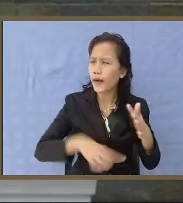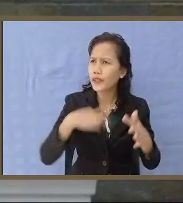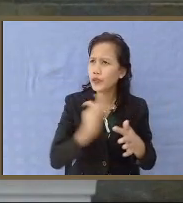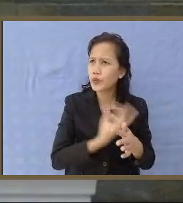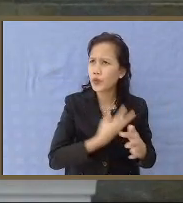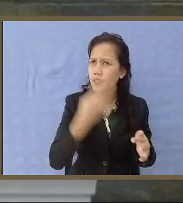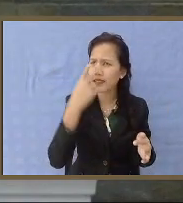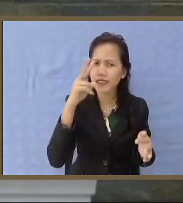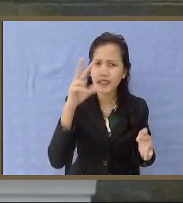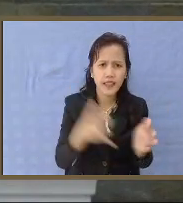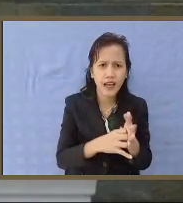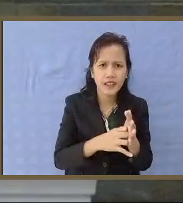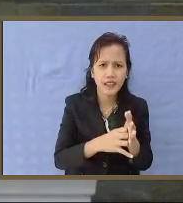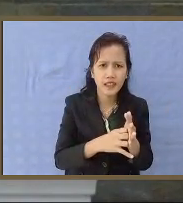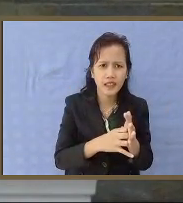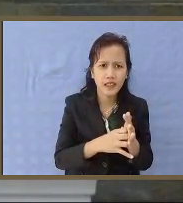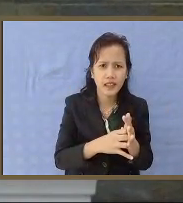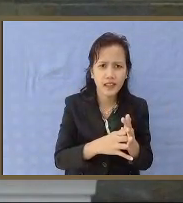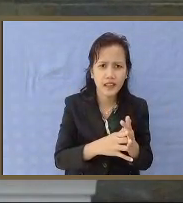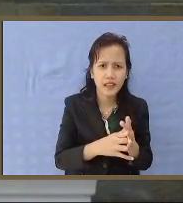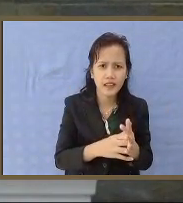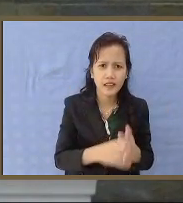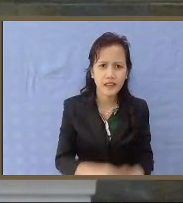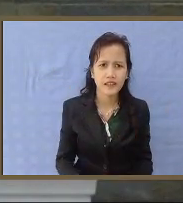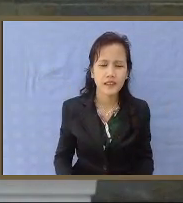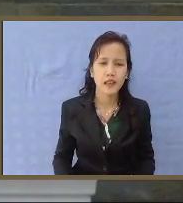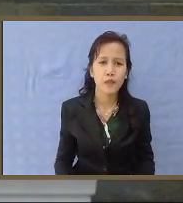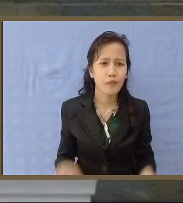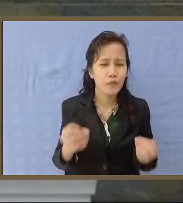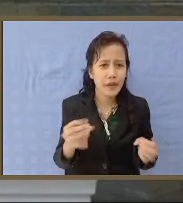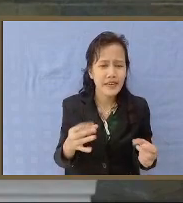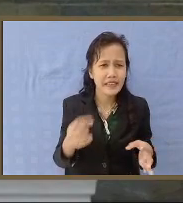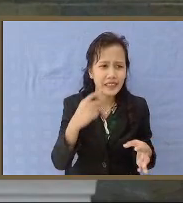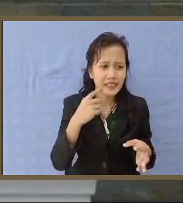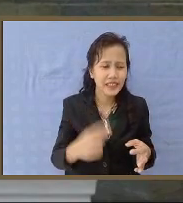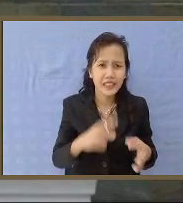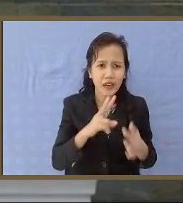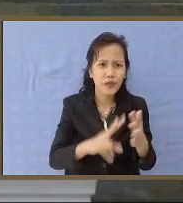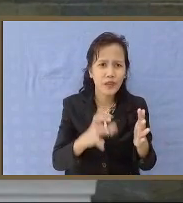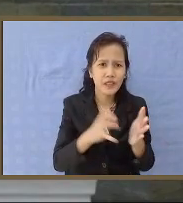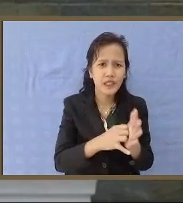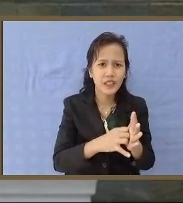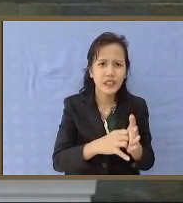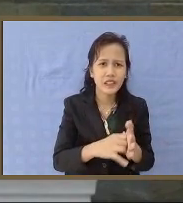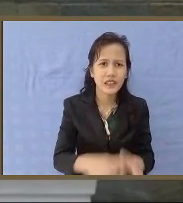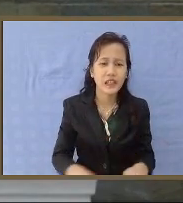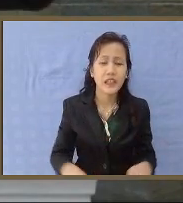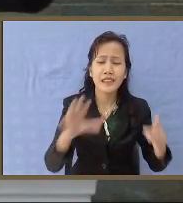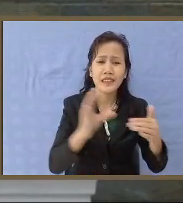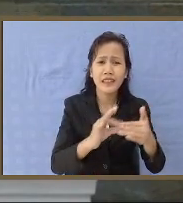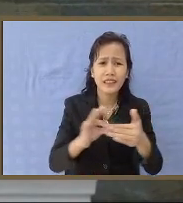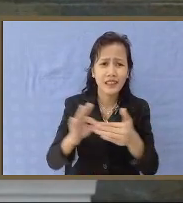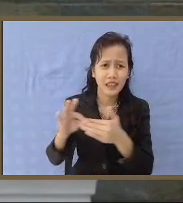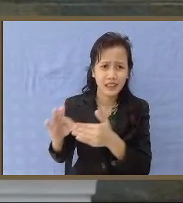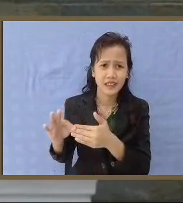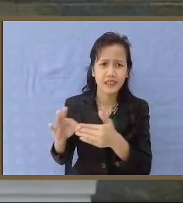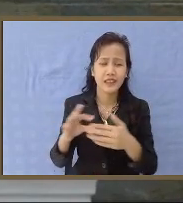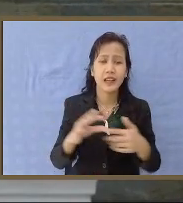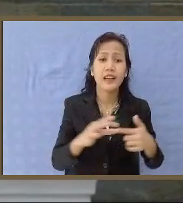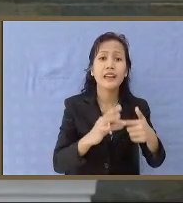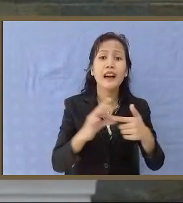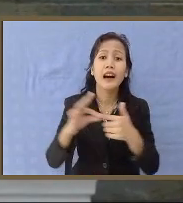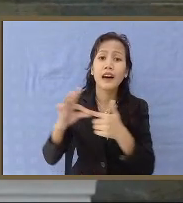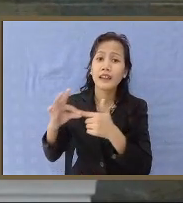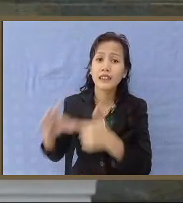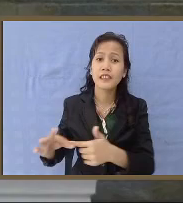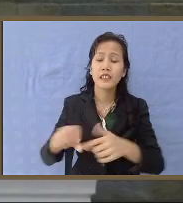Anong makikita po natin dito? Heritage of the Lord. Anong makikita po natin dito? Gabay para magkaroon ng tahanan